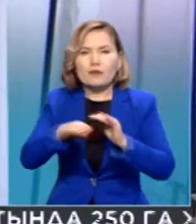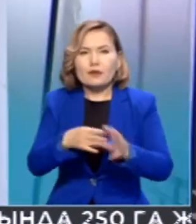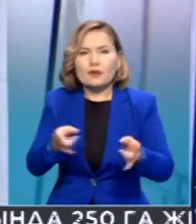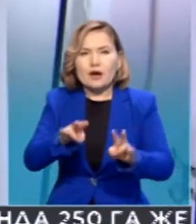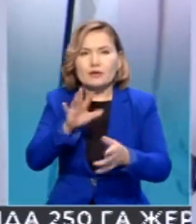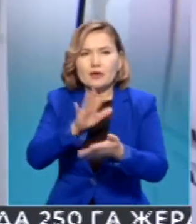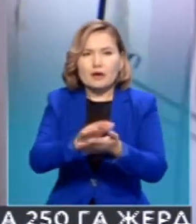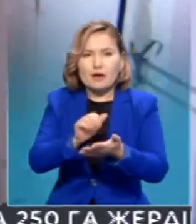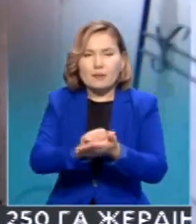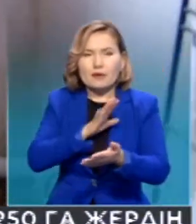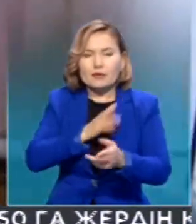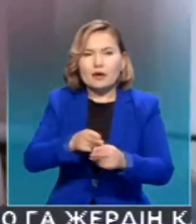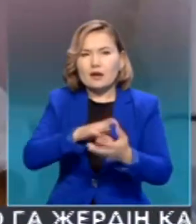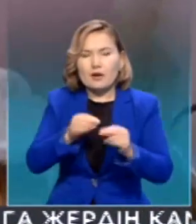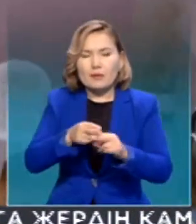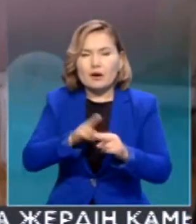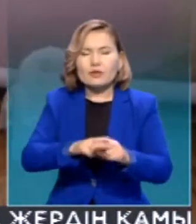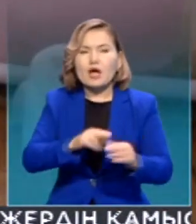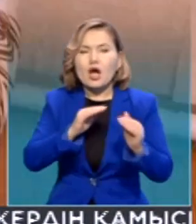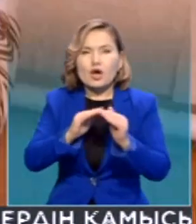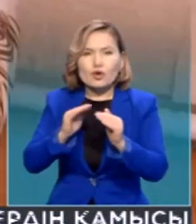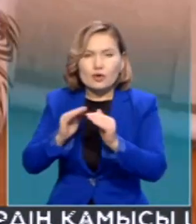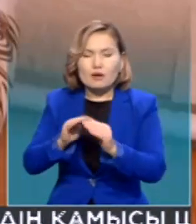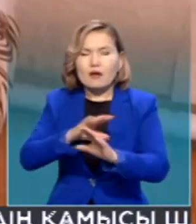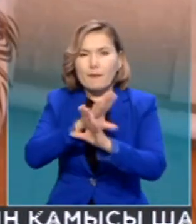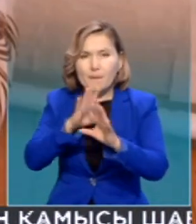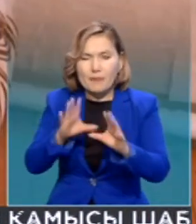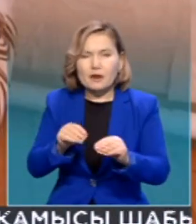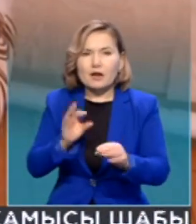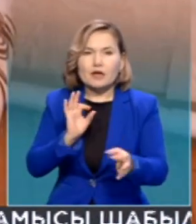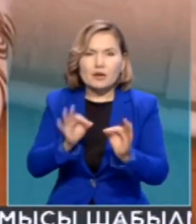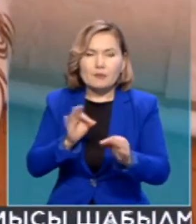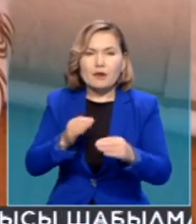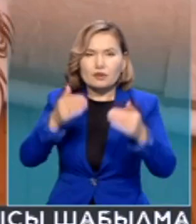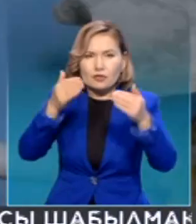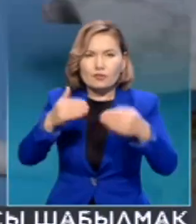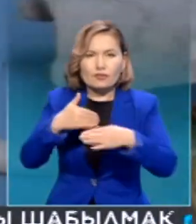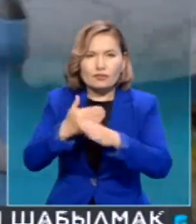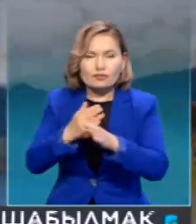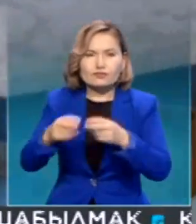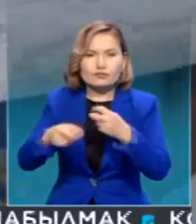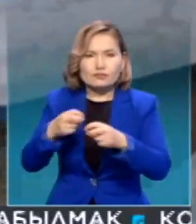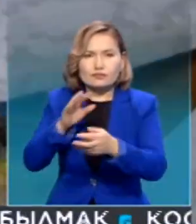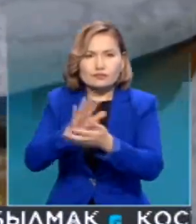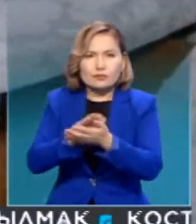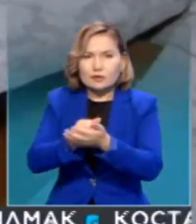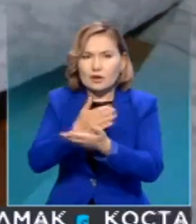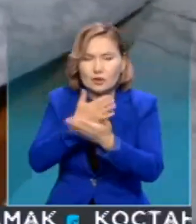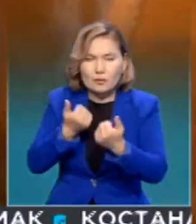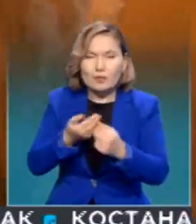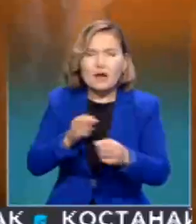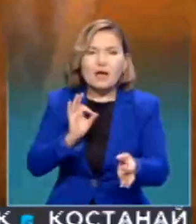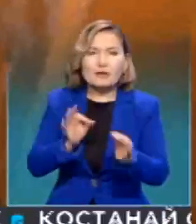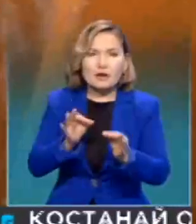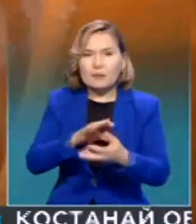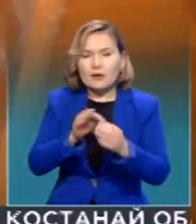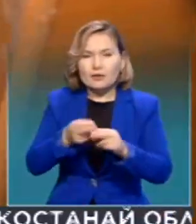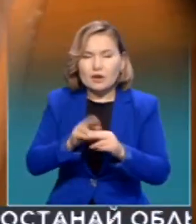еді. Адамдар аман, мал шығыны жоқ. Баспаналар қатты зақымданбаған, тұруға жарамды. Жергілікті